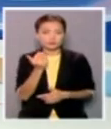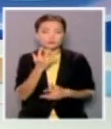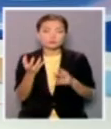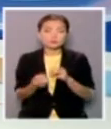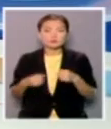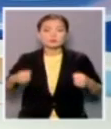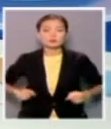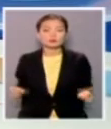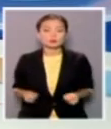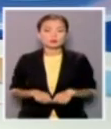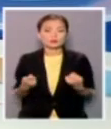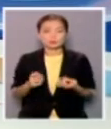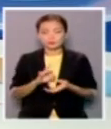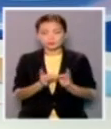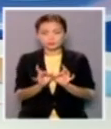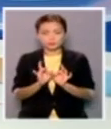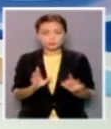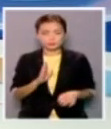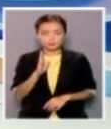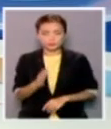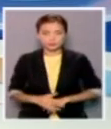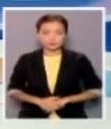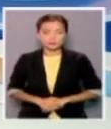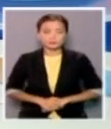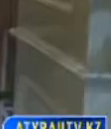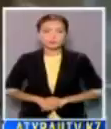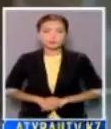Шаһардағы құқық бұзушылықтарды әріптесім Зейнер Ғали айтсын.